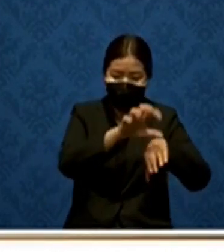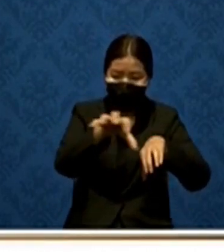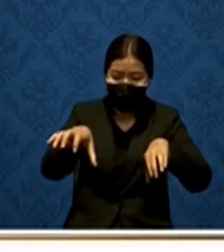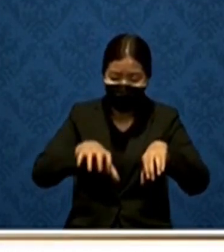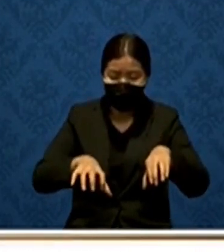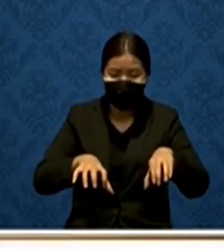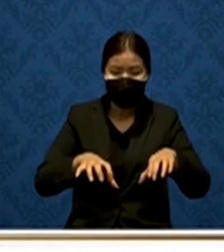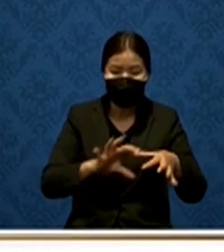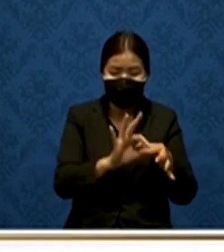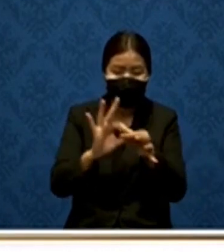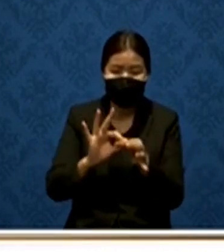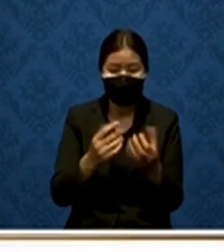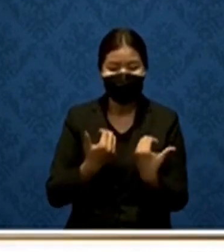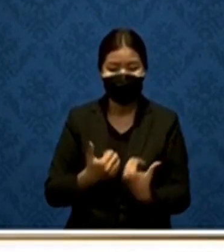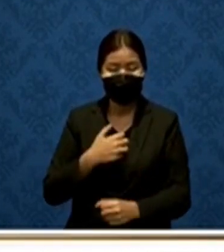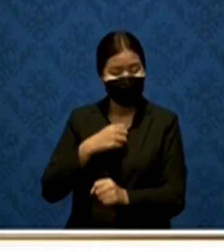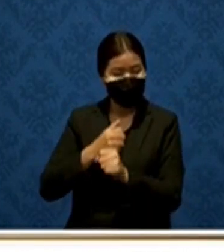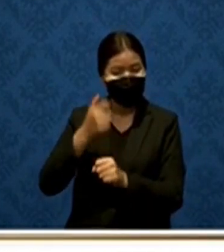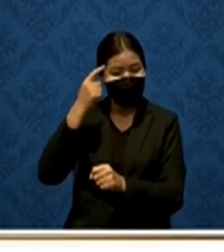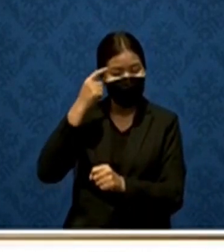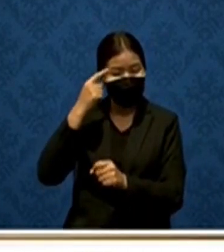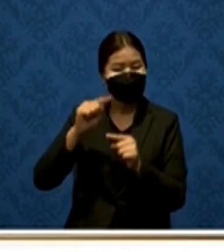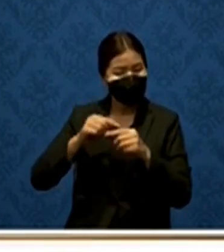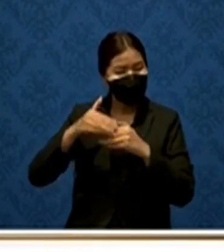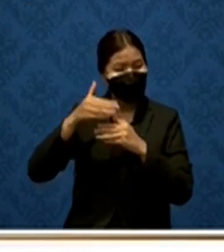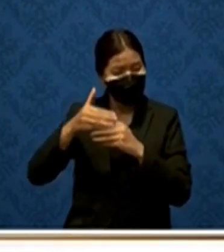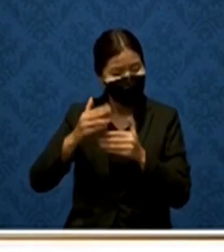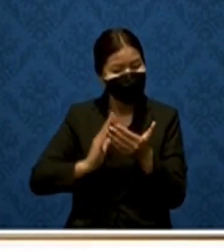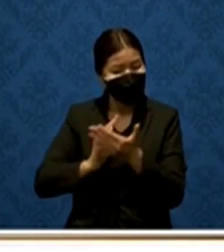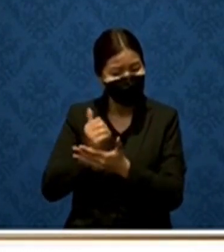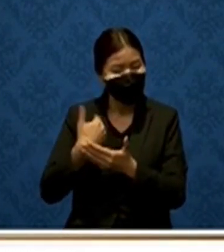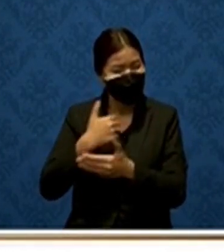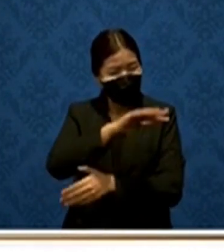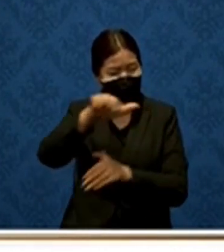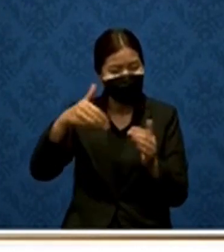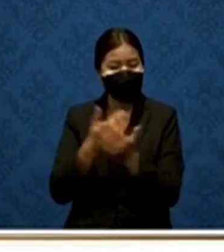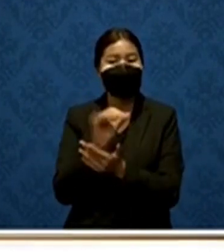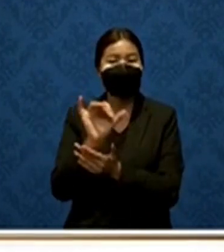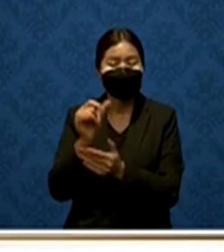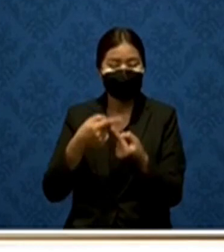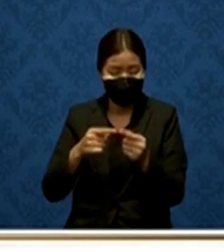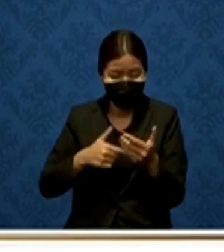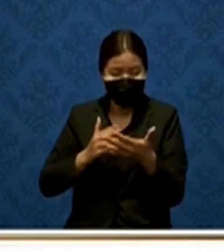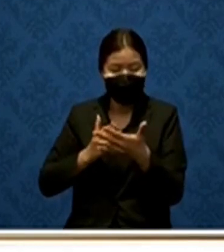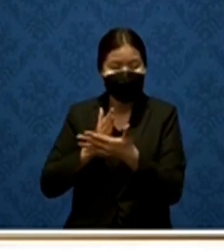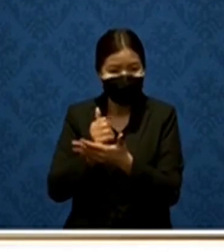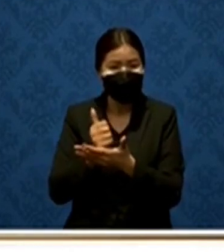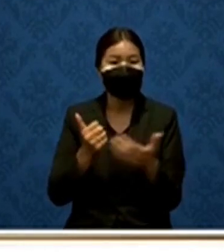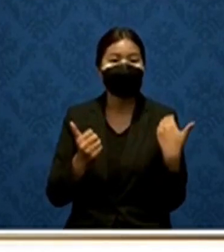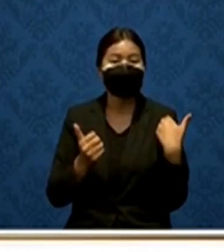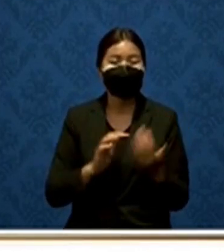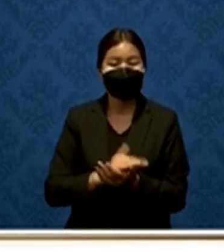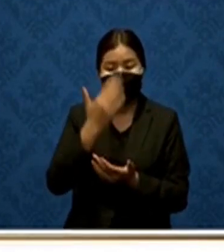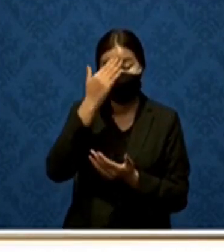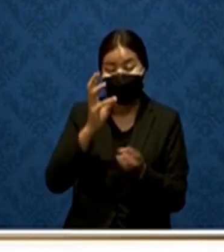ดเรากสามารถทำได้สำเร็จในระดับหนึ่แม้จะไม่ทั้งหมดที่เป็นเช่นนั้นก็เพระว่า